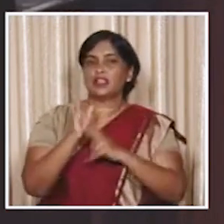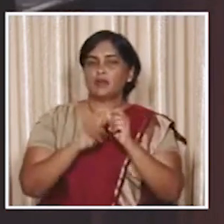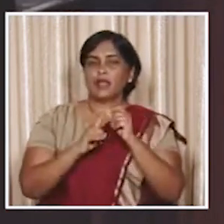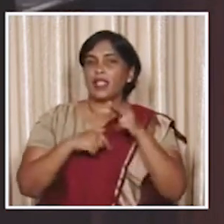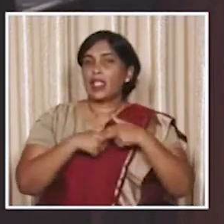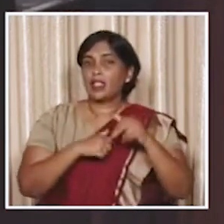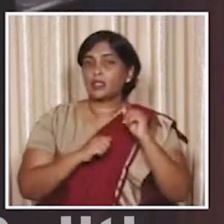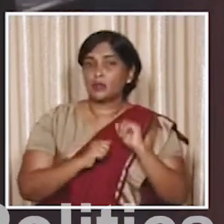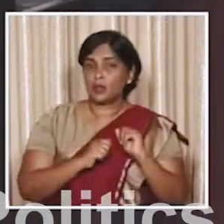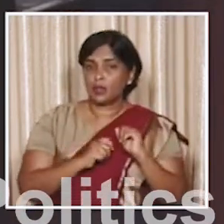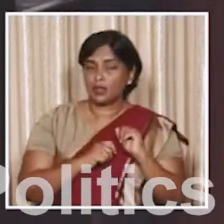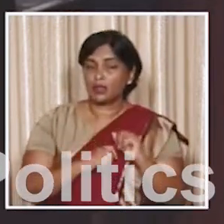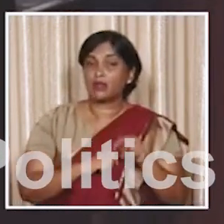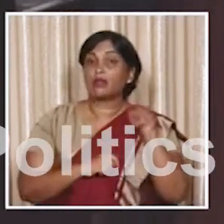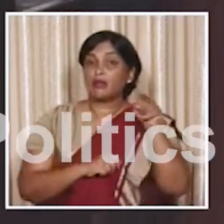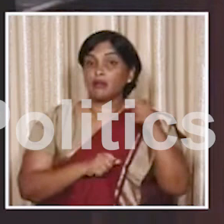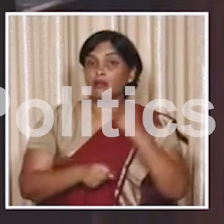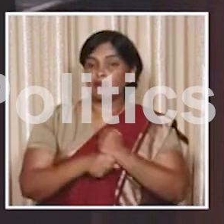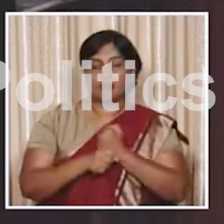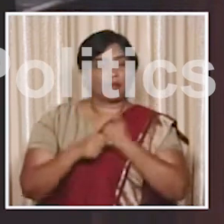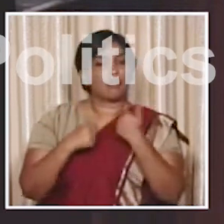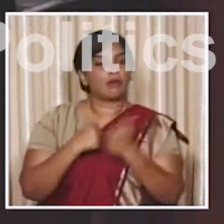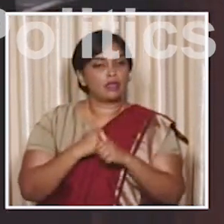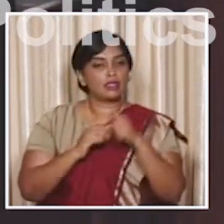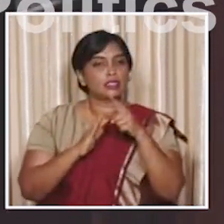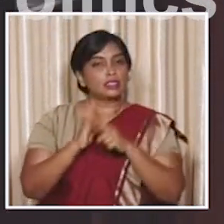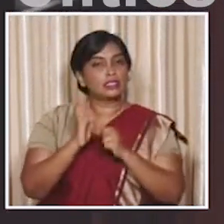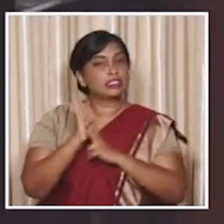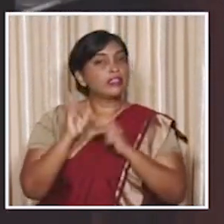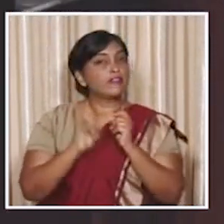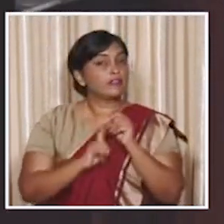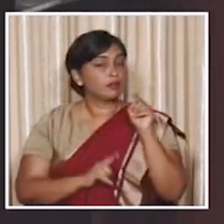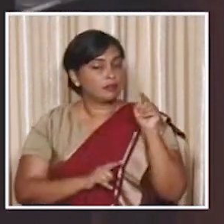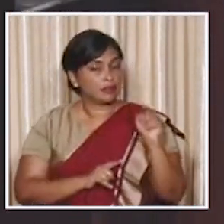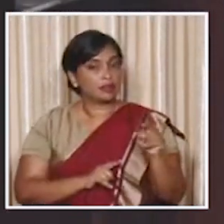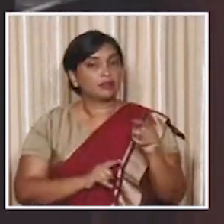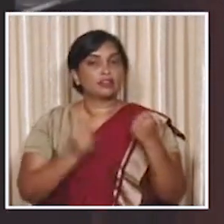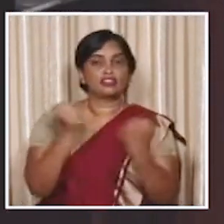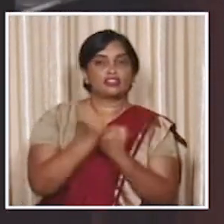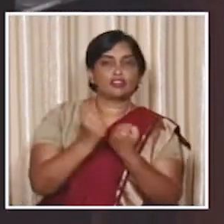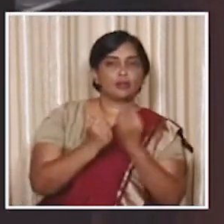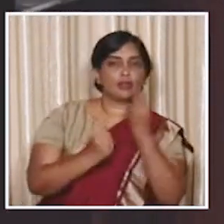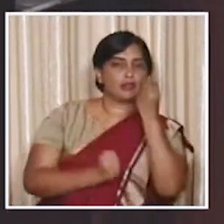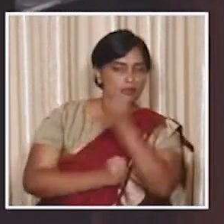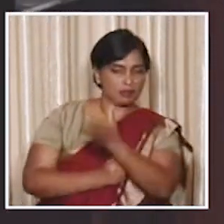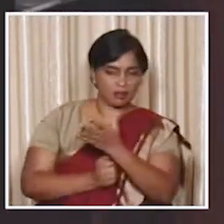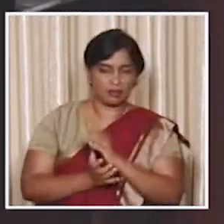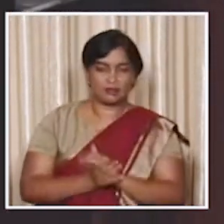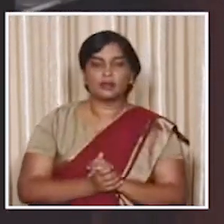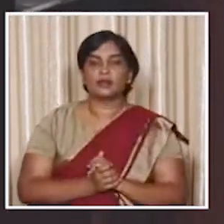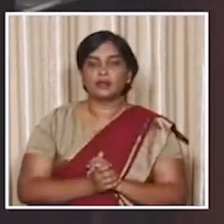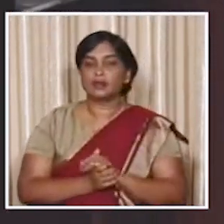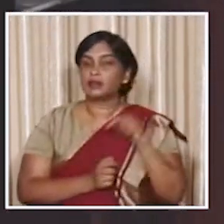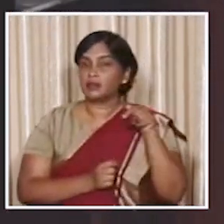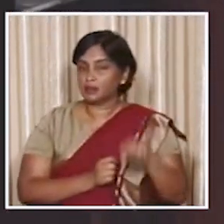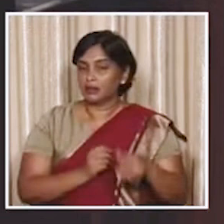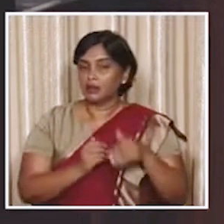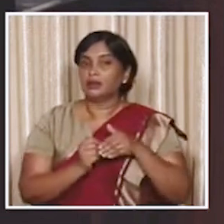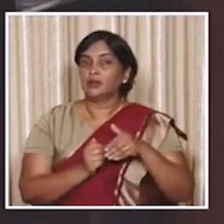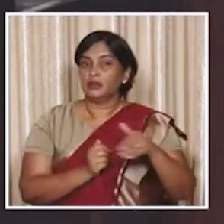හේතුව? ආණ්ඩුව හදන්න ජනතා විමුක්ති පෙරමුණේ සහයෝගය ලබා දීලා තියෙනවා. දැන් මේ